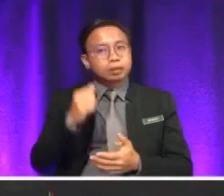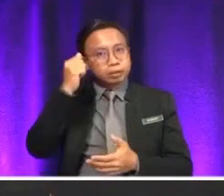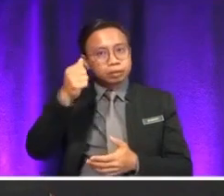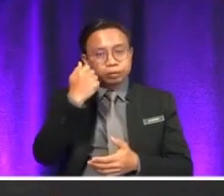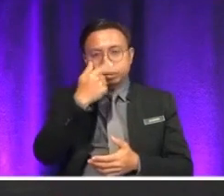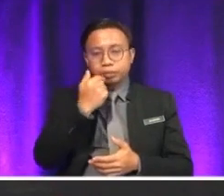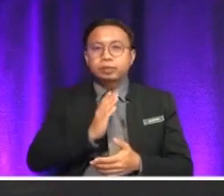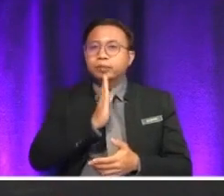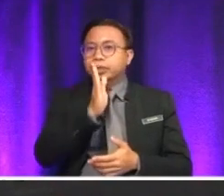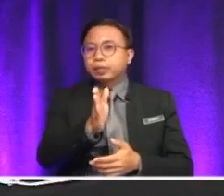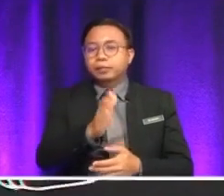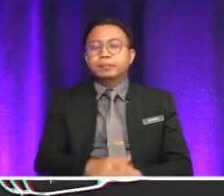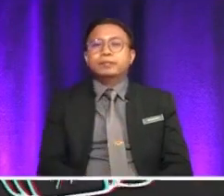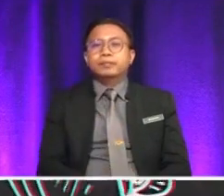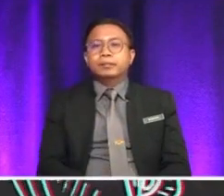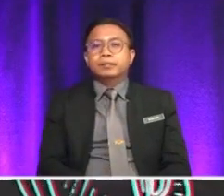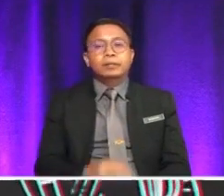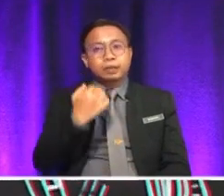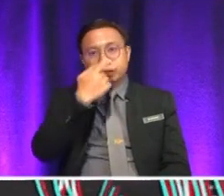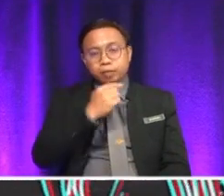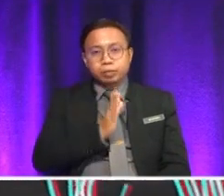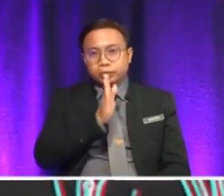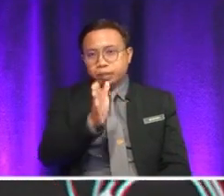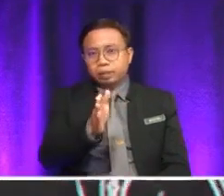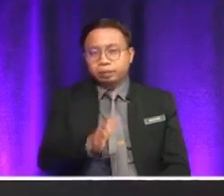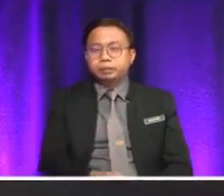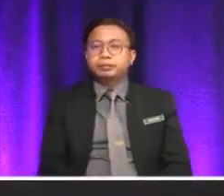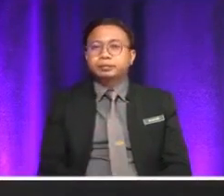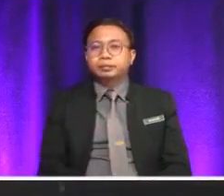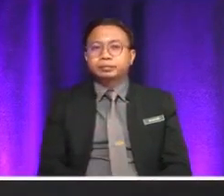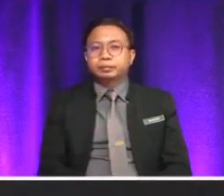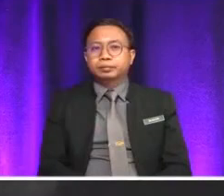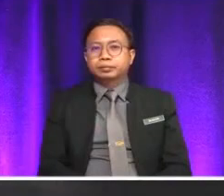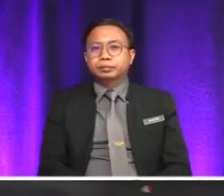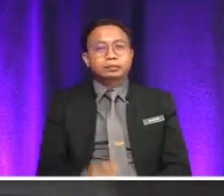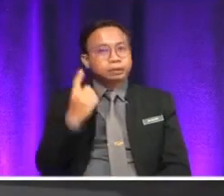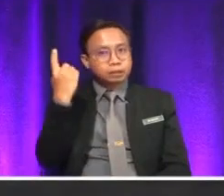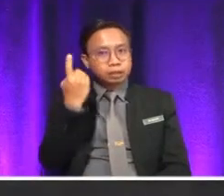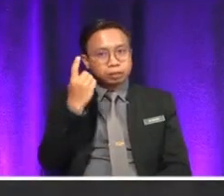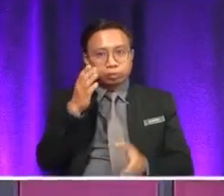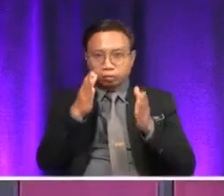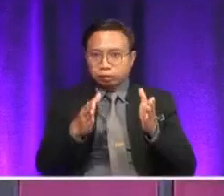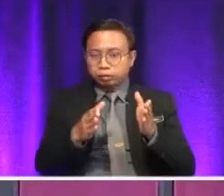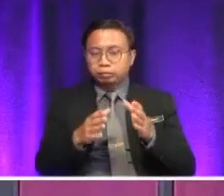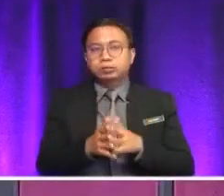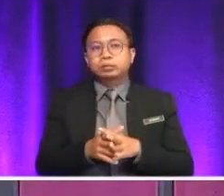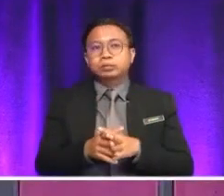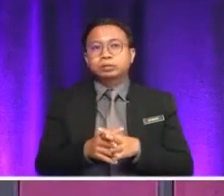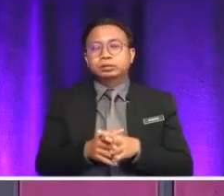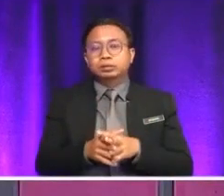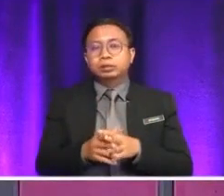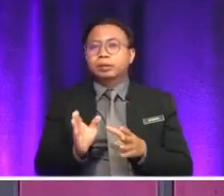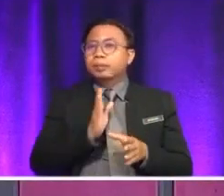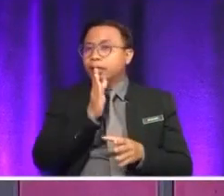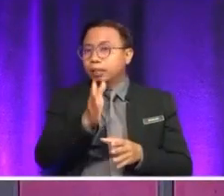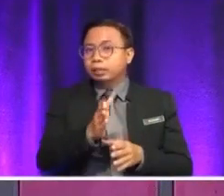yang bahagia? Siapa yang bahagia? Siapa yang bahagia? Okey. Selalu orang menghina tapi kita tahu esok siapa yang bahagia. Ya, yeah.